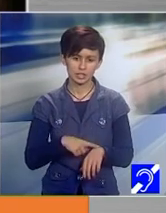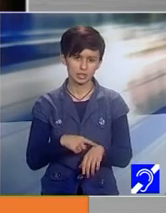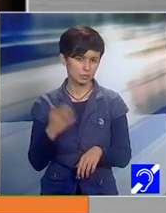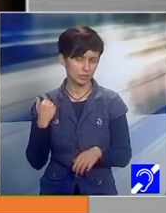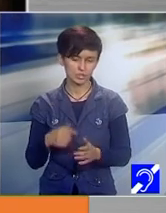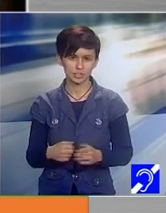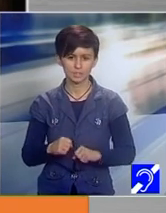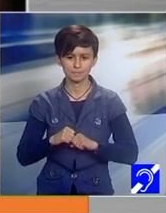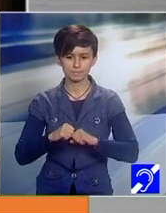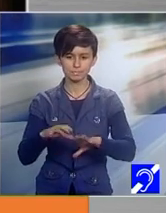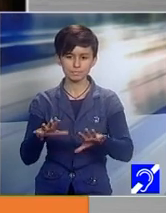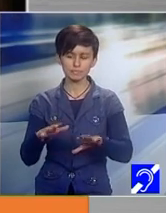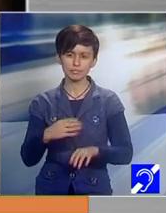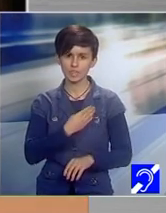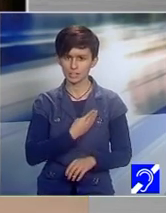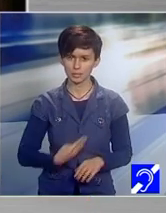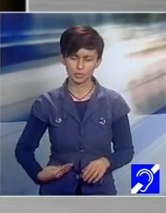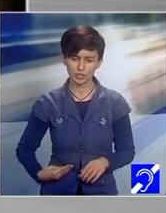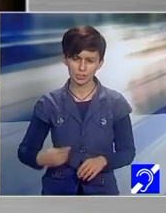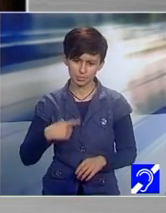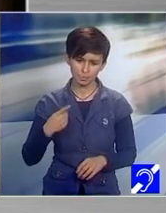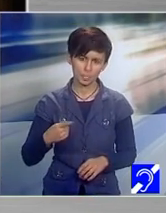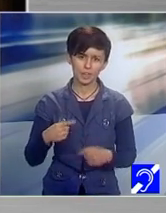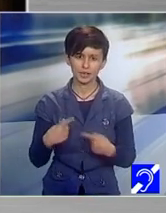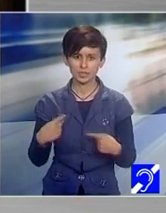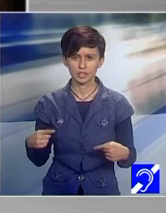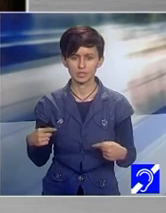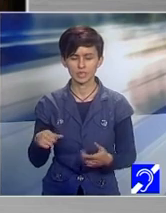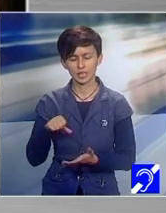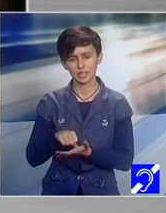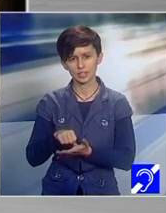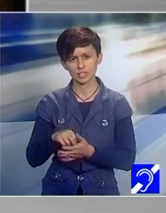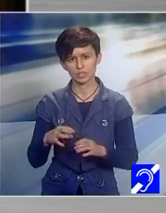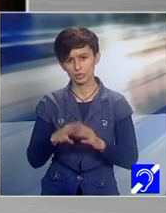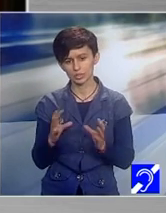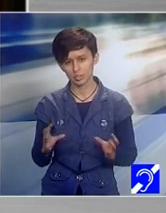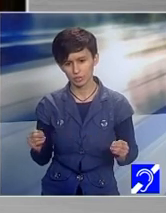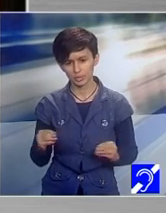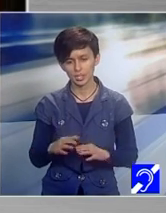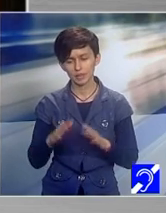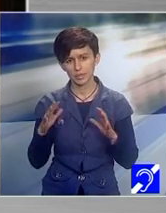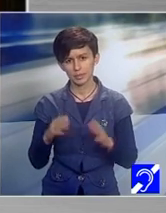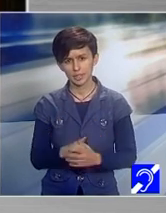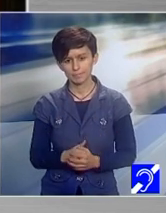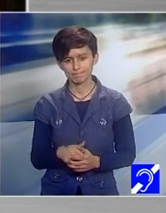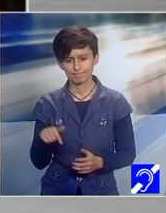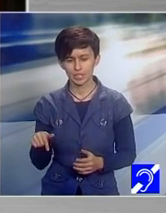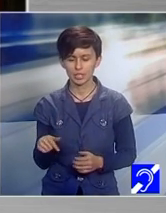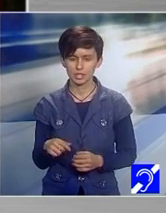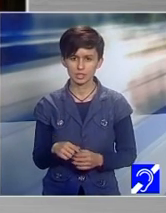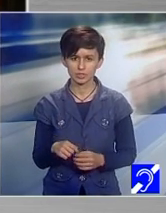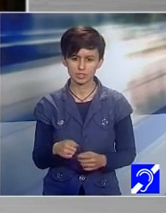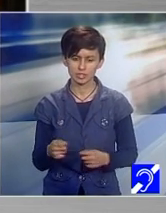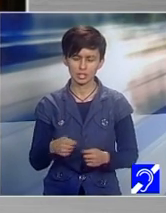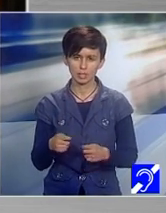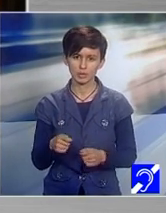care în fiecare, să spun, centru mai mare din România. Această campanie Protejează-ți locuința și